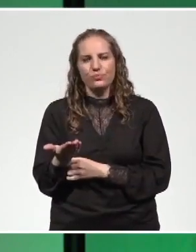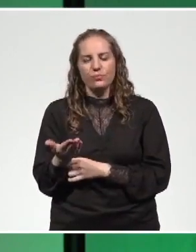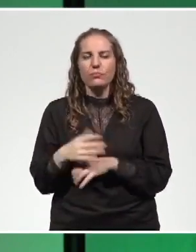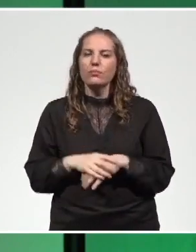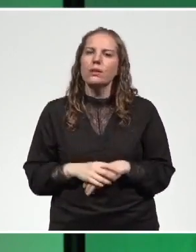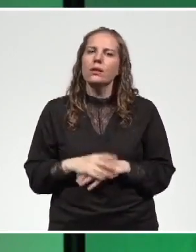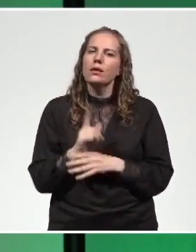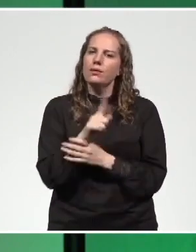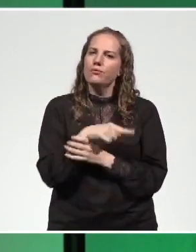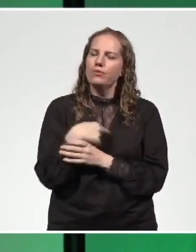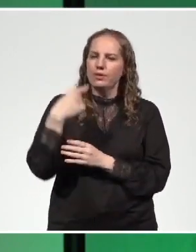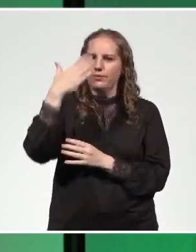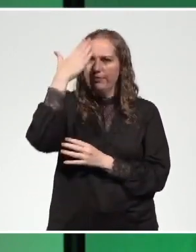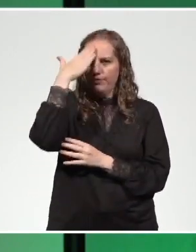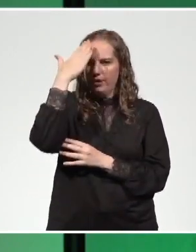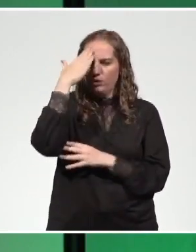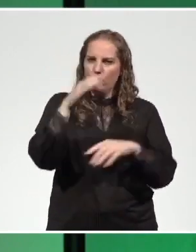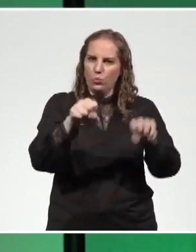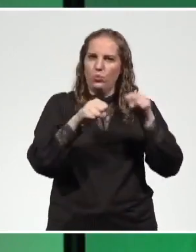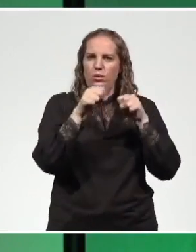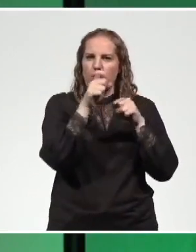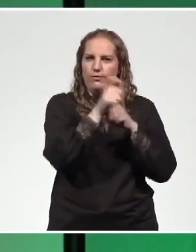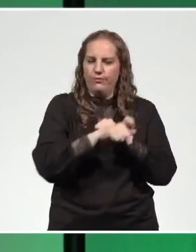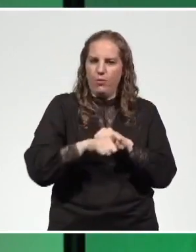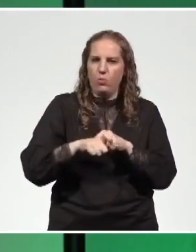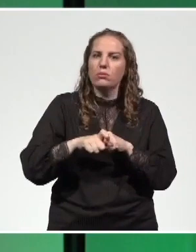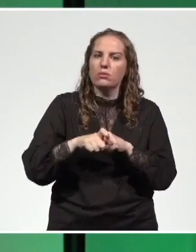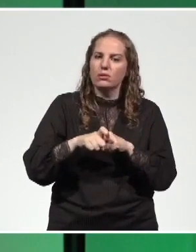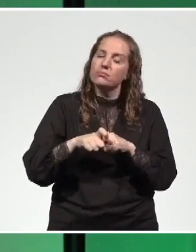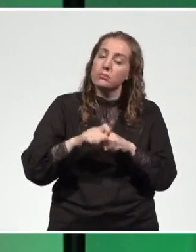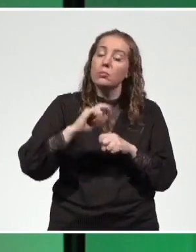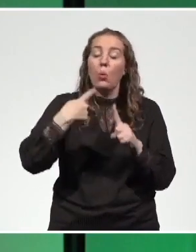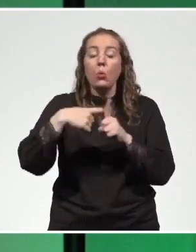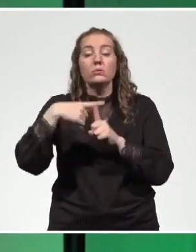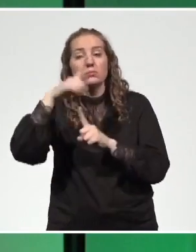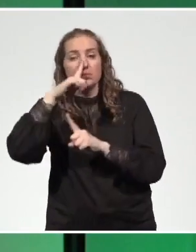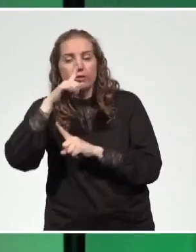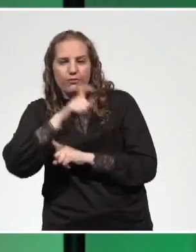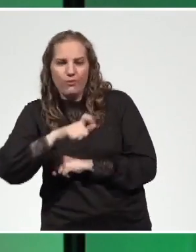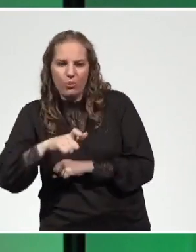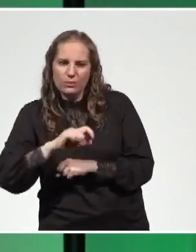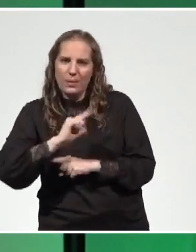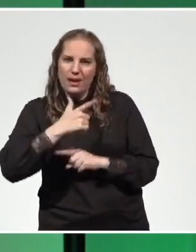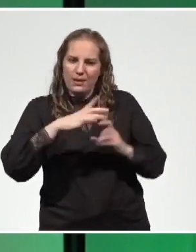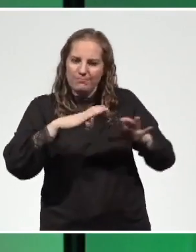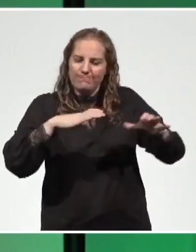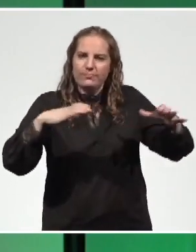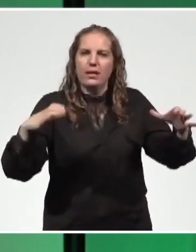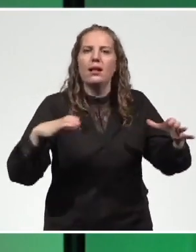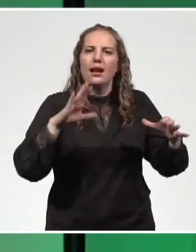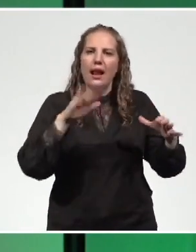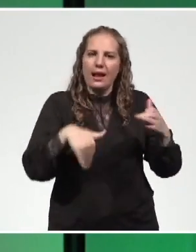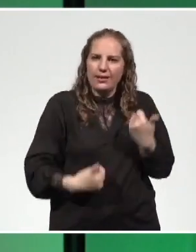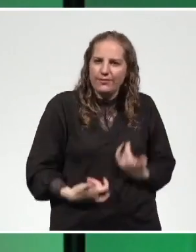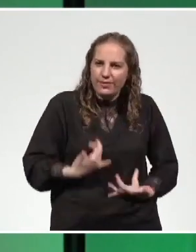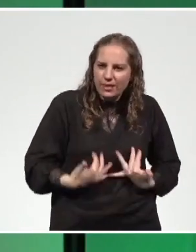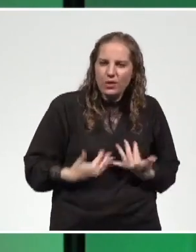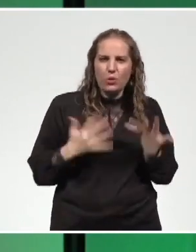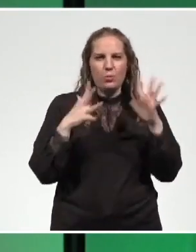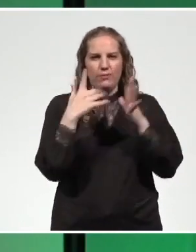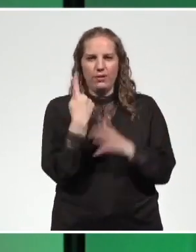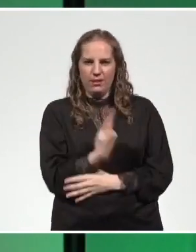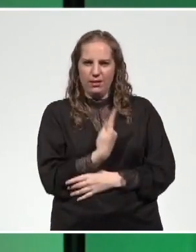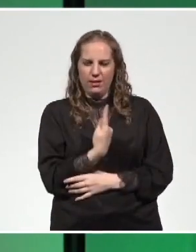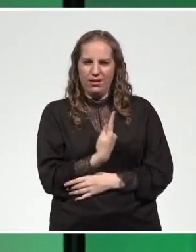stór aukin fjöldi ungs fólks en líka eldra fólks á við kvíða að stríða og einmanaleika og þetta eru meini